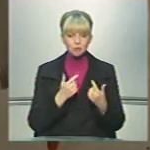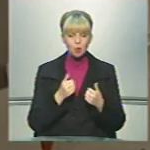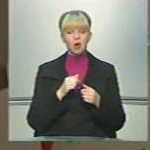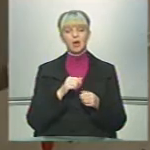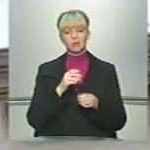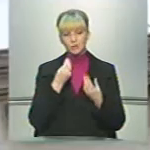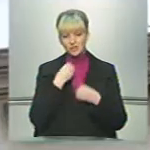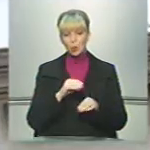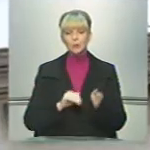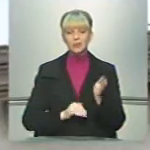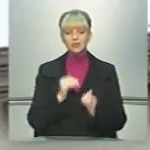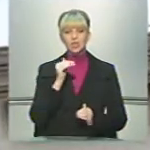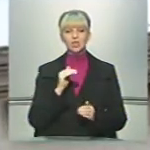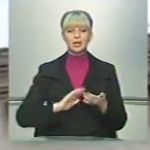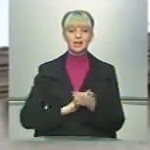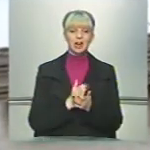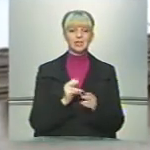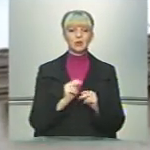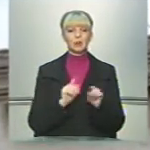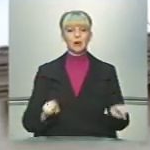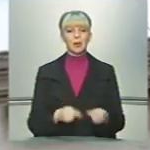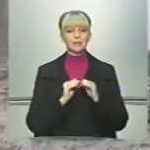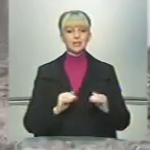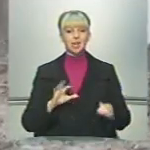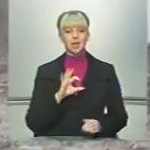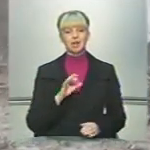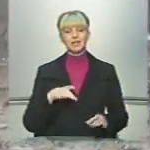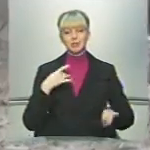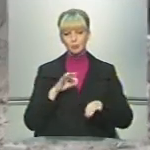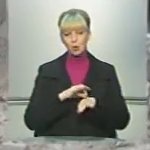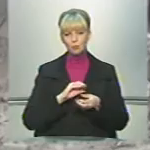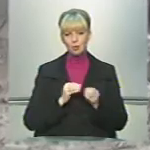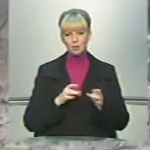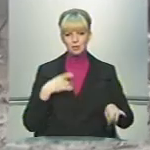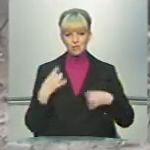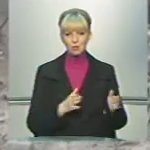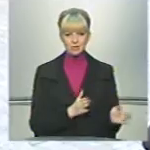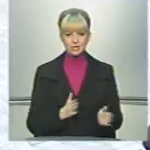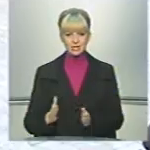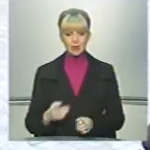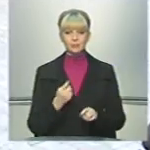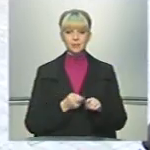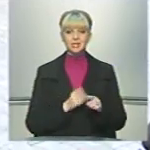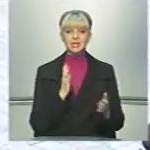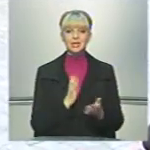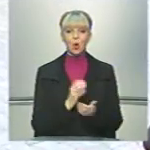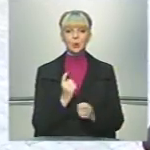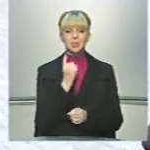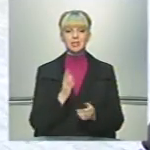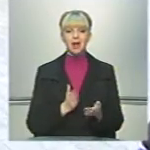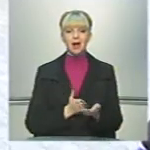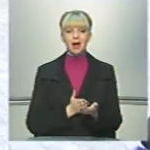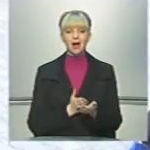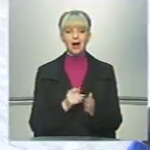значно підвищити якість лікування та реабілітацію дітей з ураженнями нервової системи. Це є один із